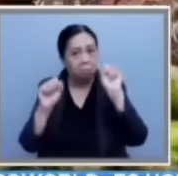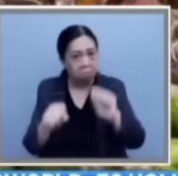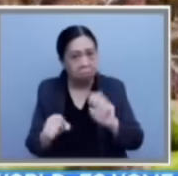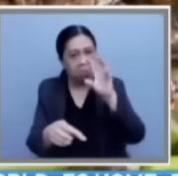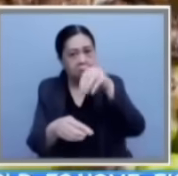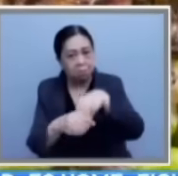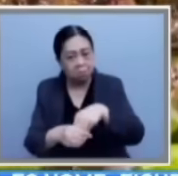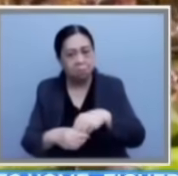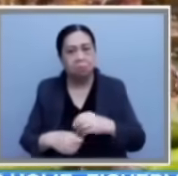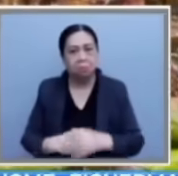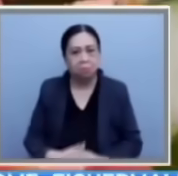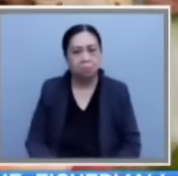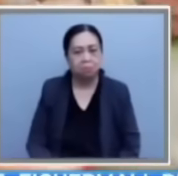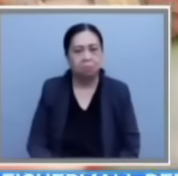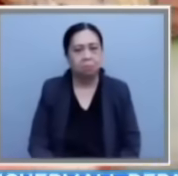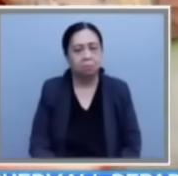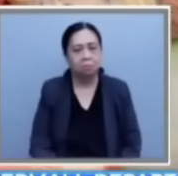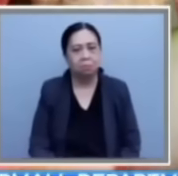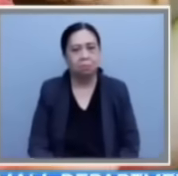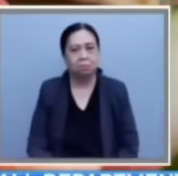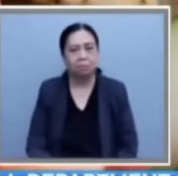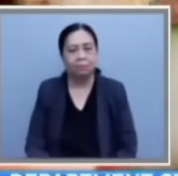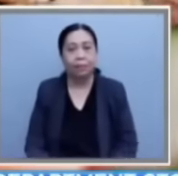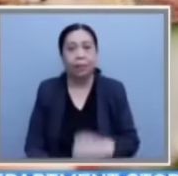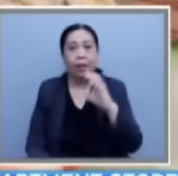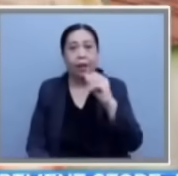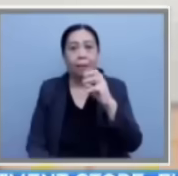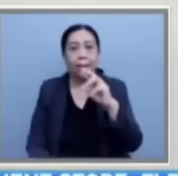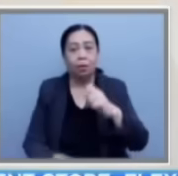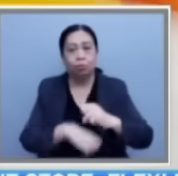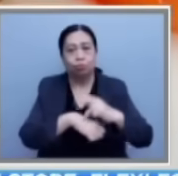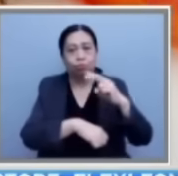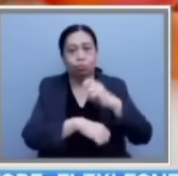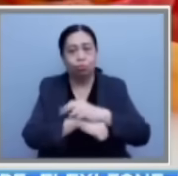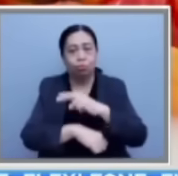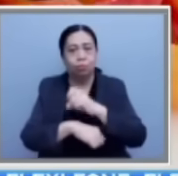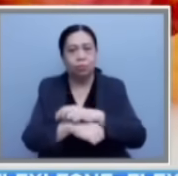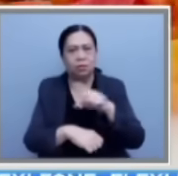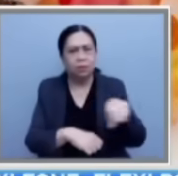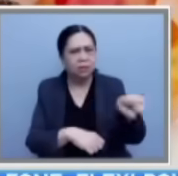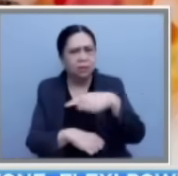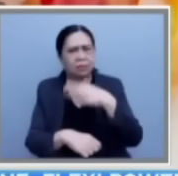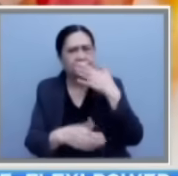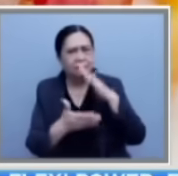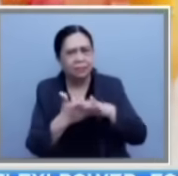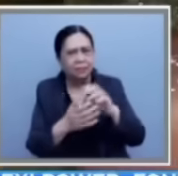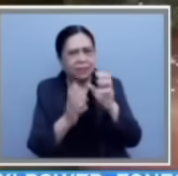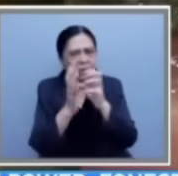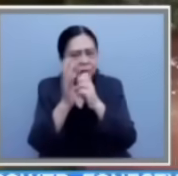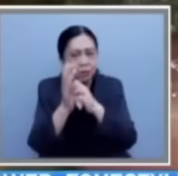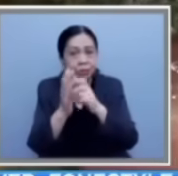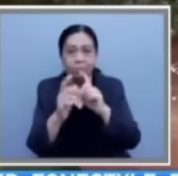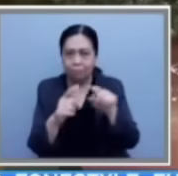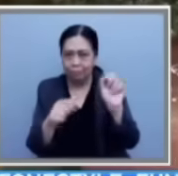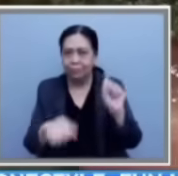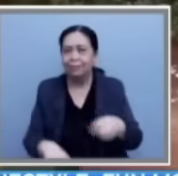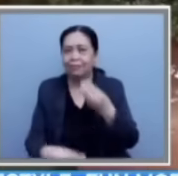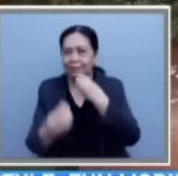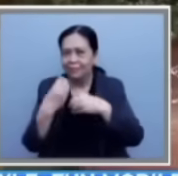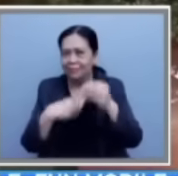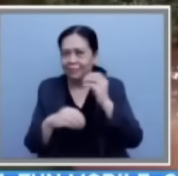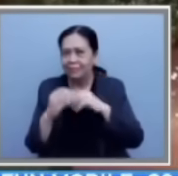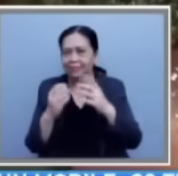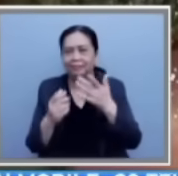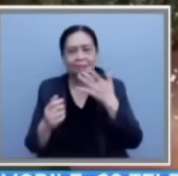nutritious ilang putahe pa lang yan ha ang Camaro umall cricket na itinuturing namang peste sa mga palayan nagiging bida sa pagkainan